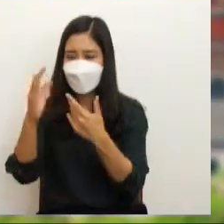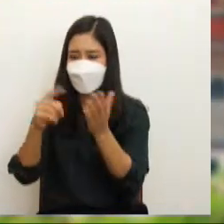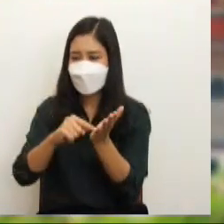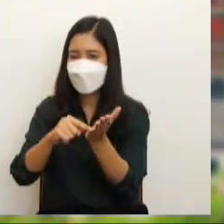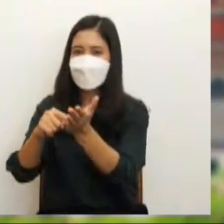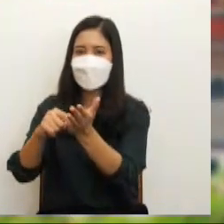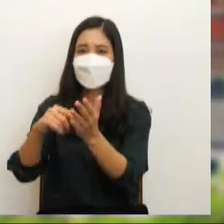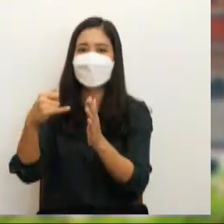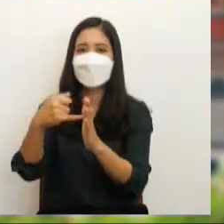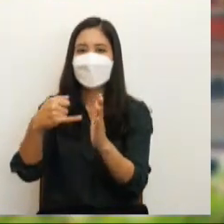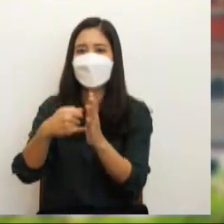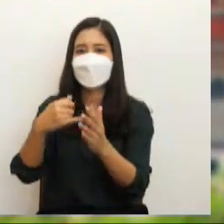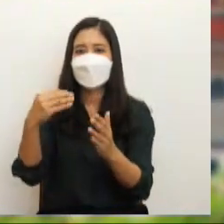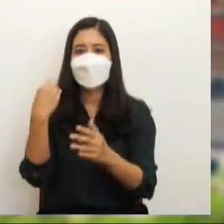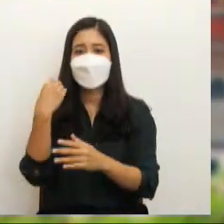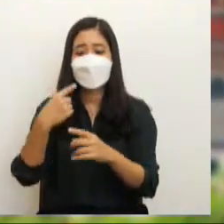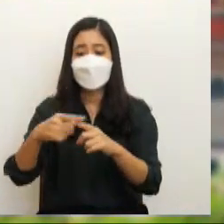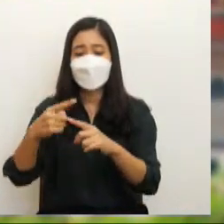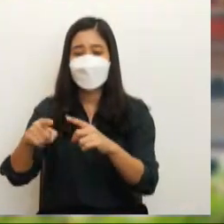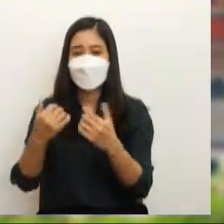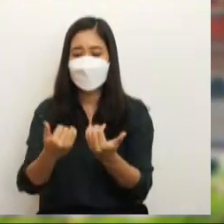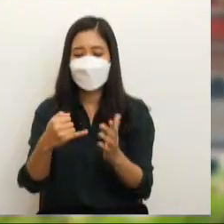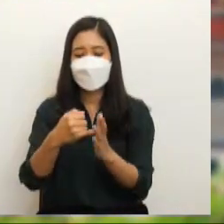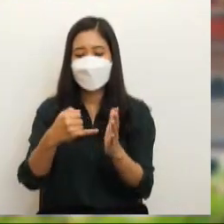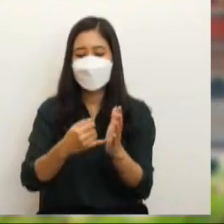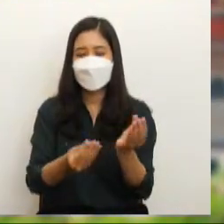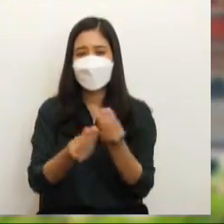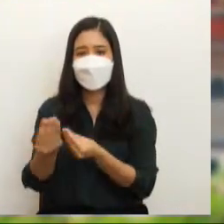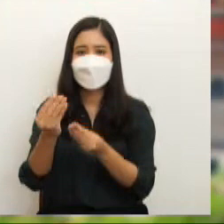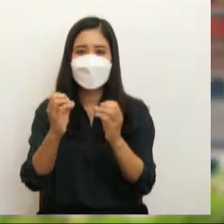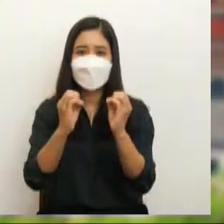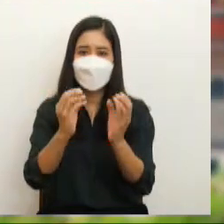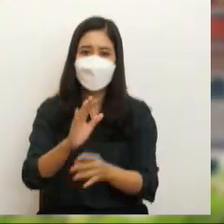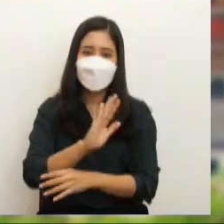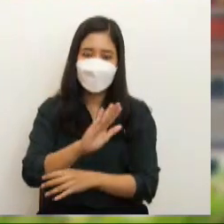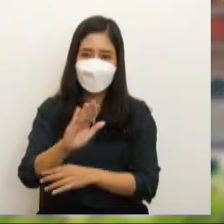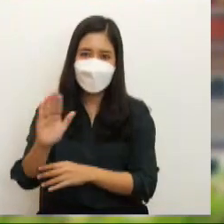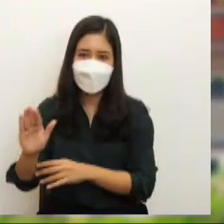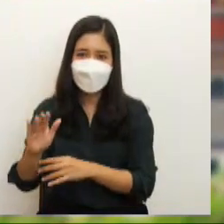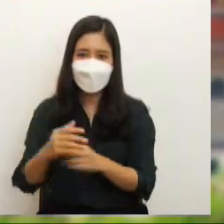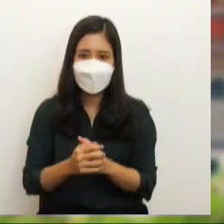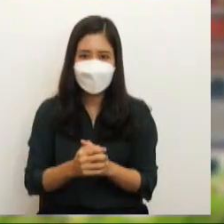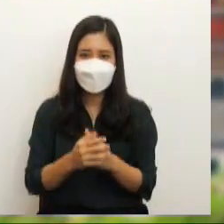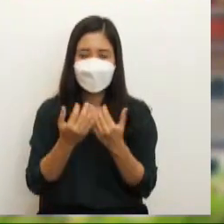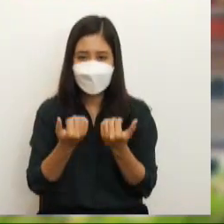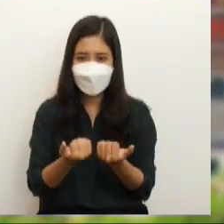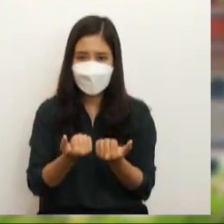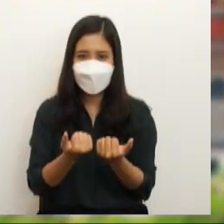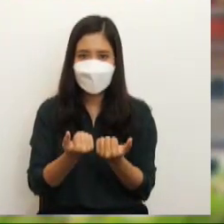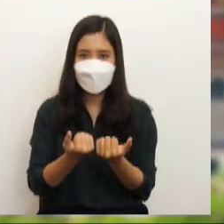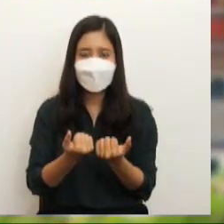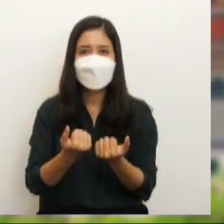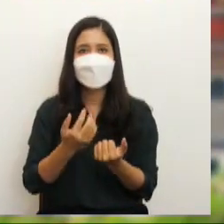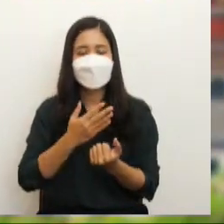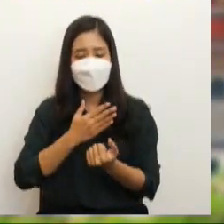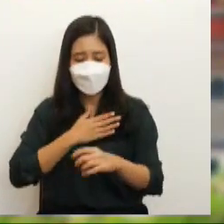ๆนะครับว่าแต่ละจังหวัดยังเหลือคุณครูกับบุคลากรทางการศึกษาอีกกี่คนนะครับทั้งของรัฐและเอกชนจากนั้นเนี่ยก็คงจะเป็นช่วงเวล